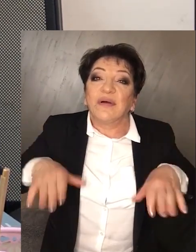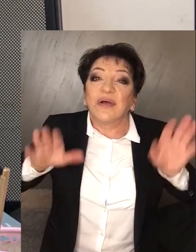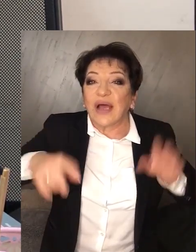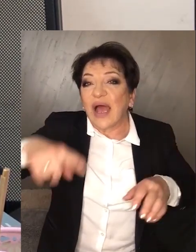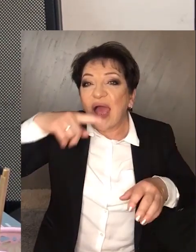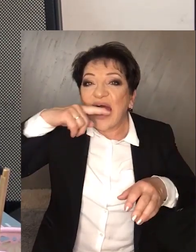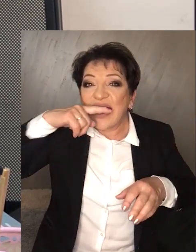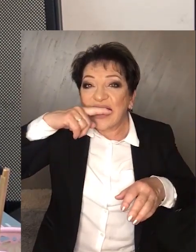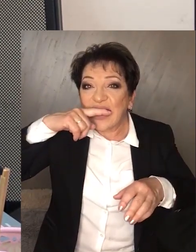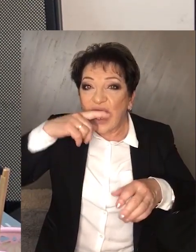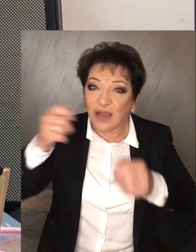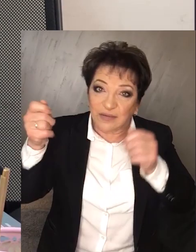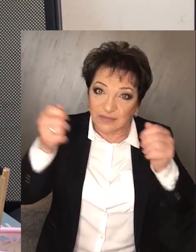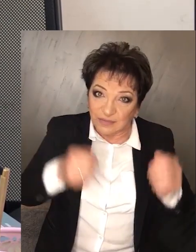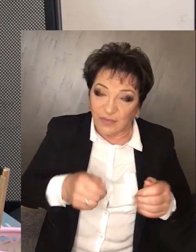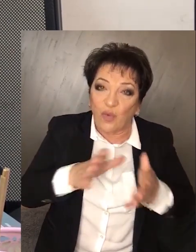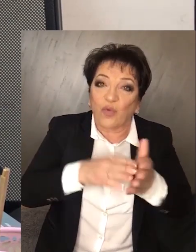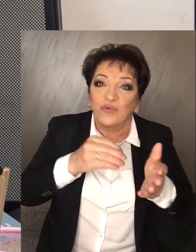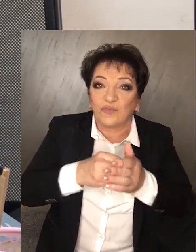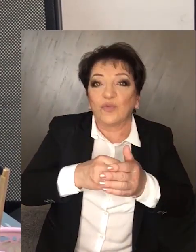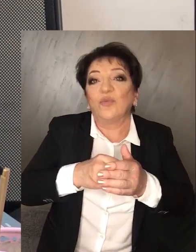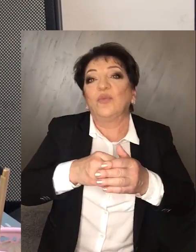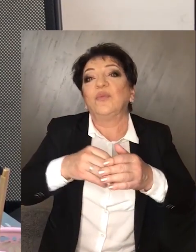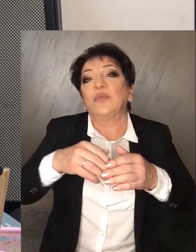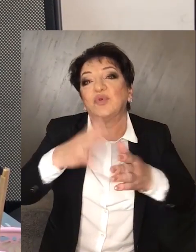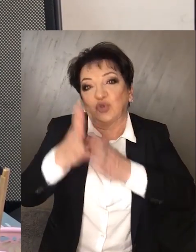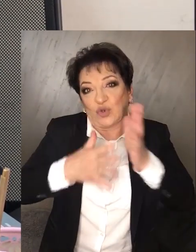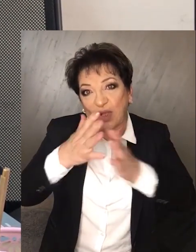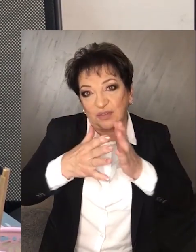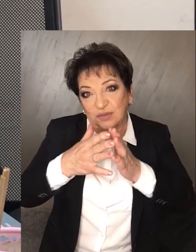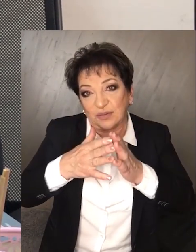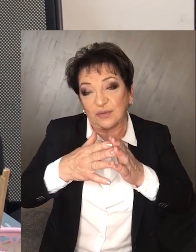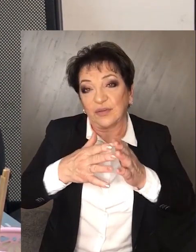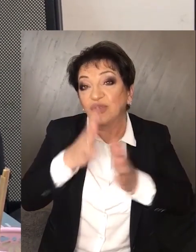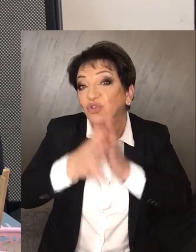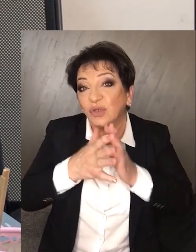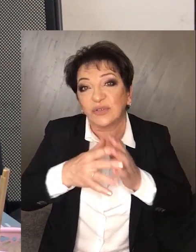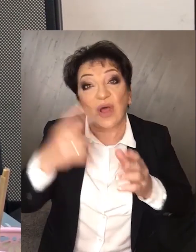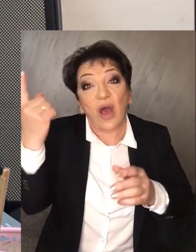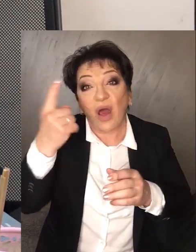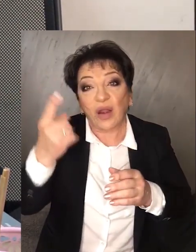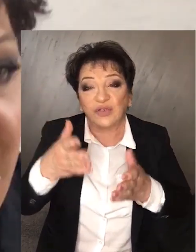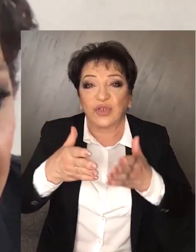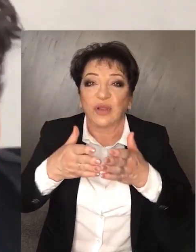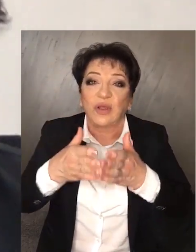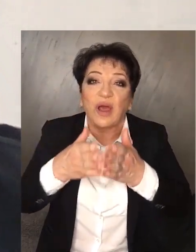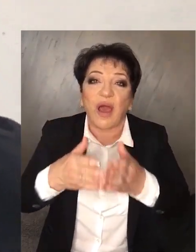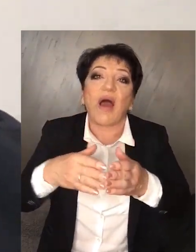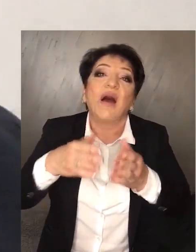Եվ նաև, երբ որ աղավնին եկավ կանաչ ոսկը բերանին, ինքն էլ է ժեստ։